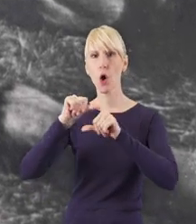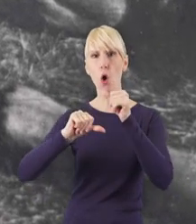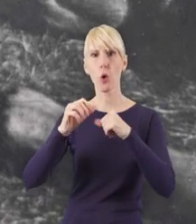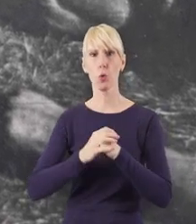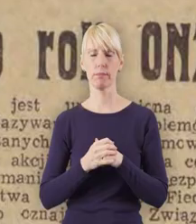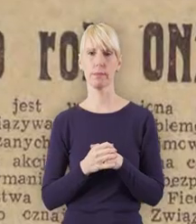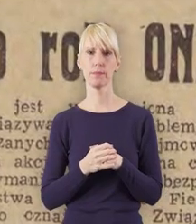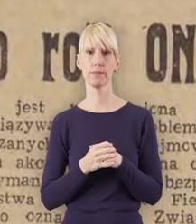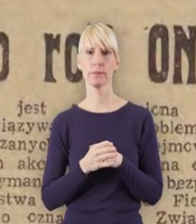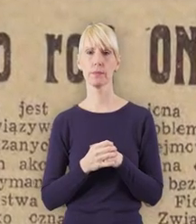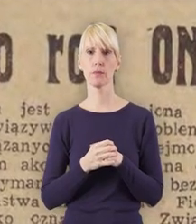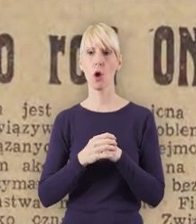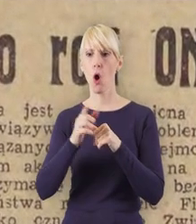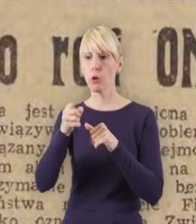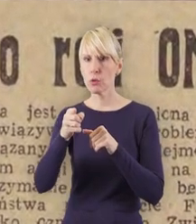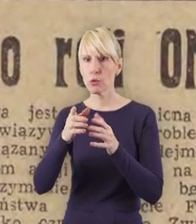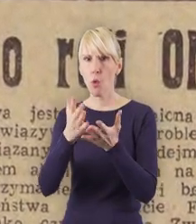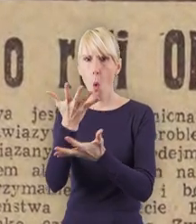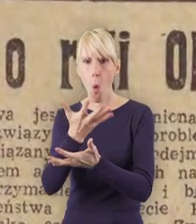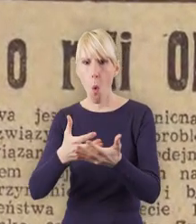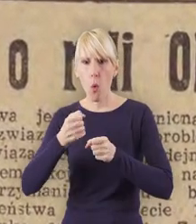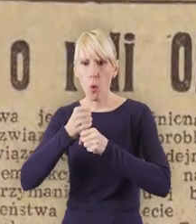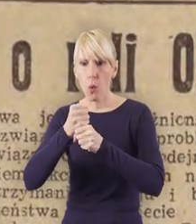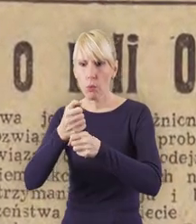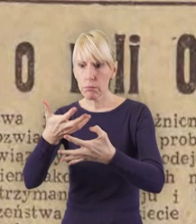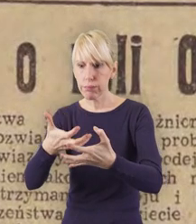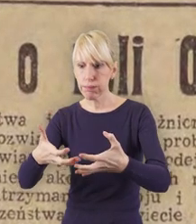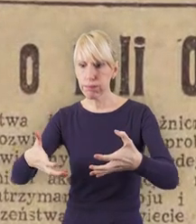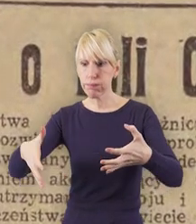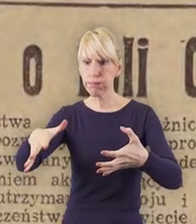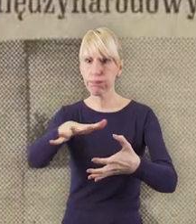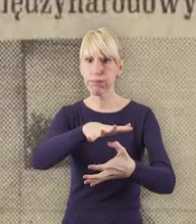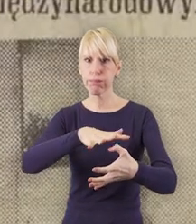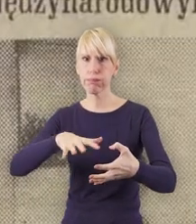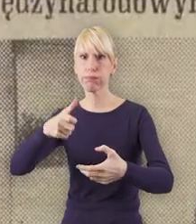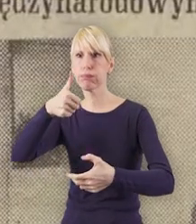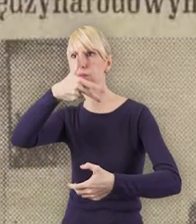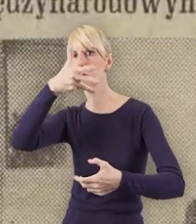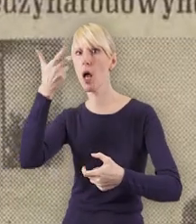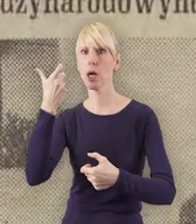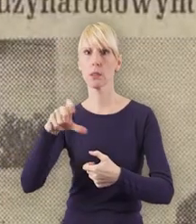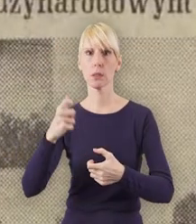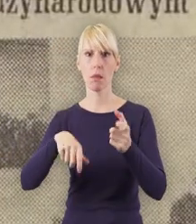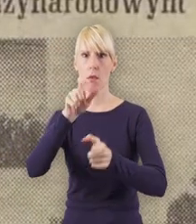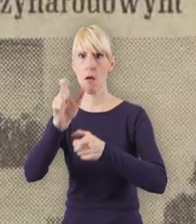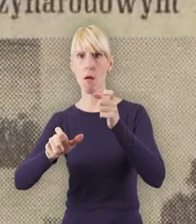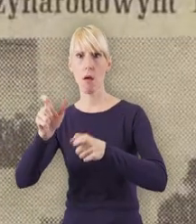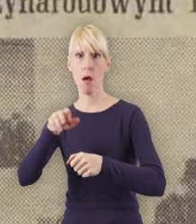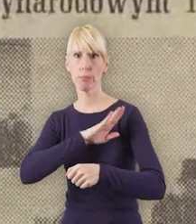1939 roku. W odkrytych tu masowych grobach znaleziono kilkaset ciał pomordowanych